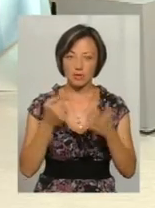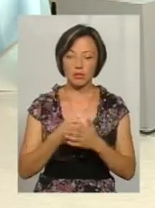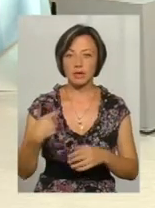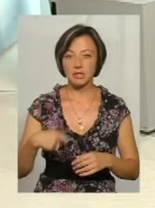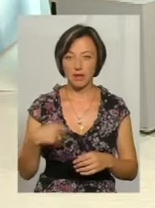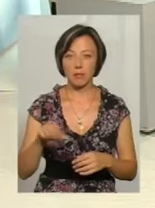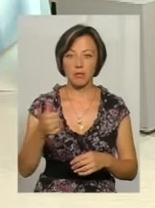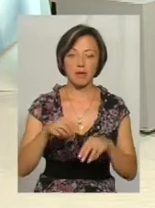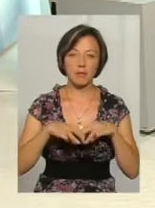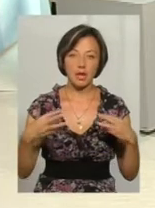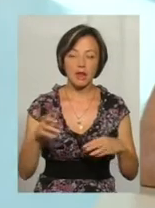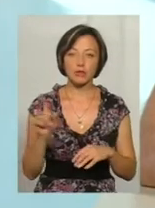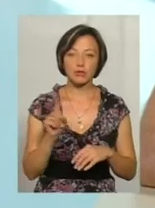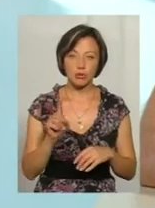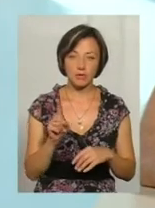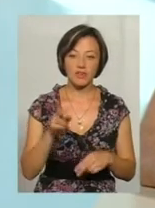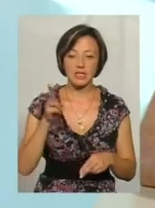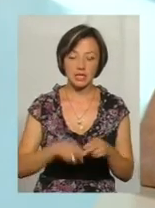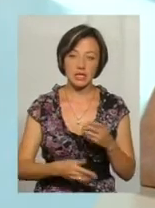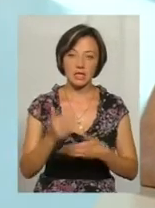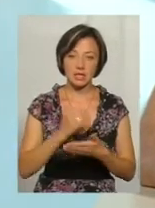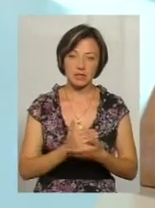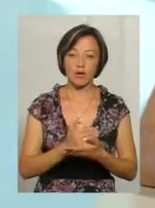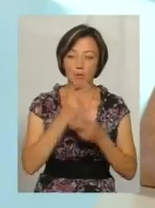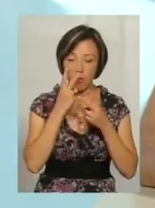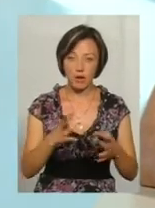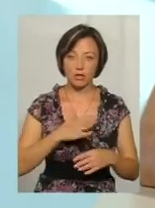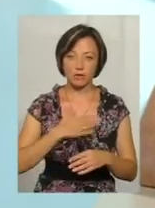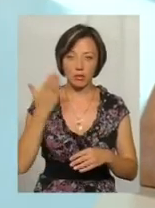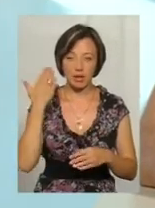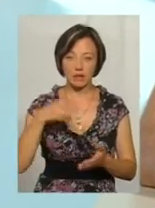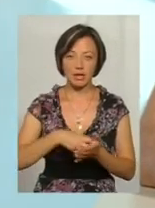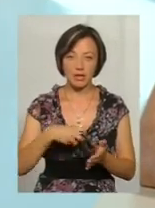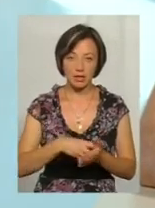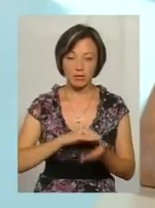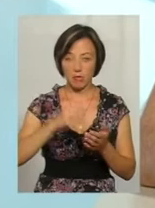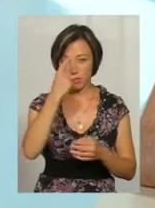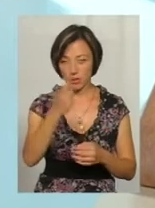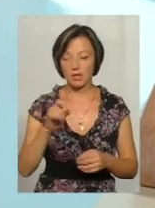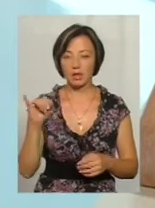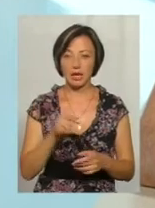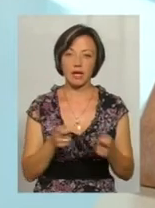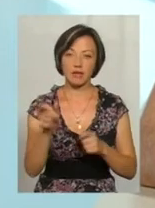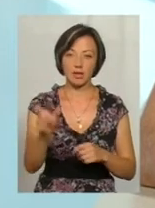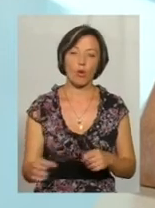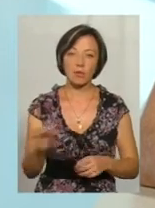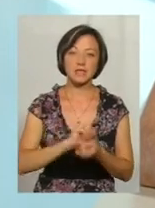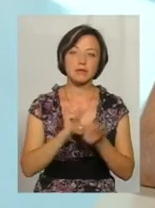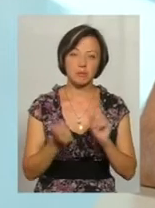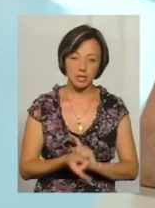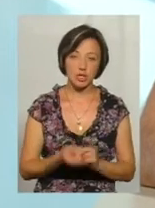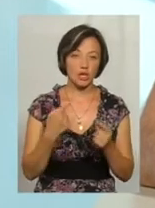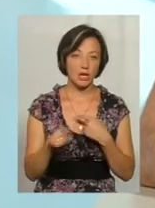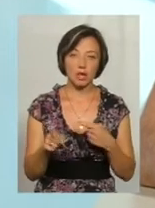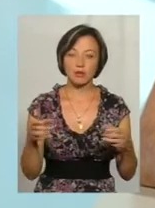президента, до прем'єра з тим, щоб в кінці кінців вони відкрили очі на наш попередній лист, коли ми їх попереджали, і керівник області був змінений.